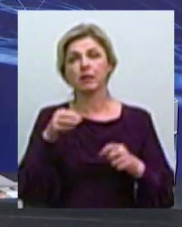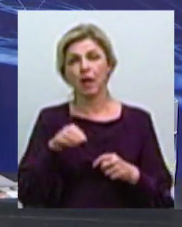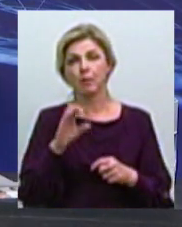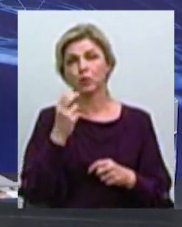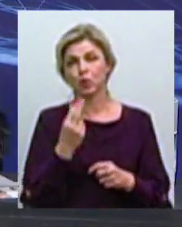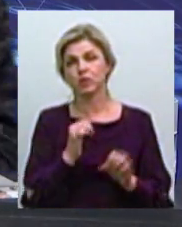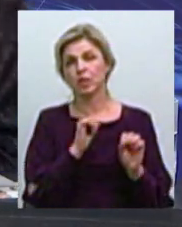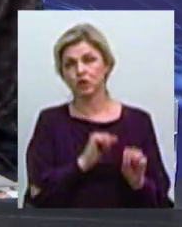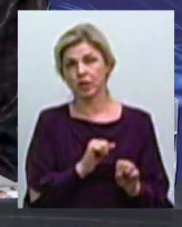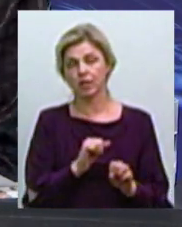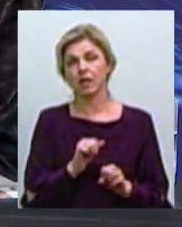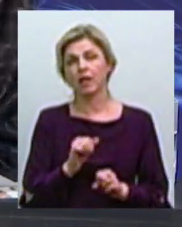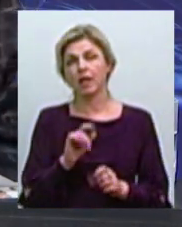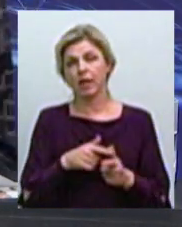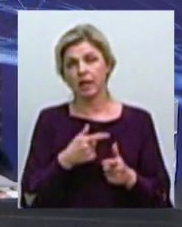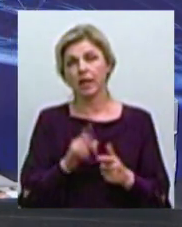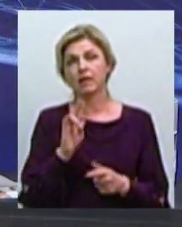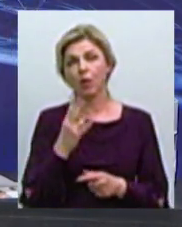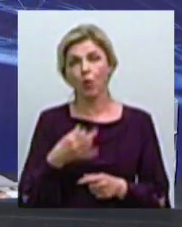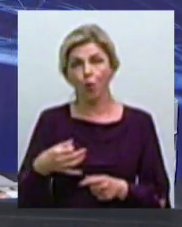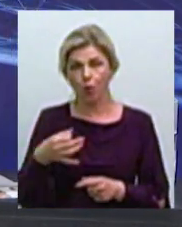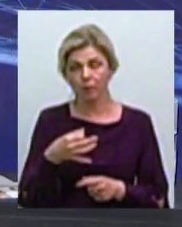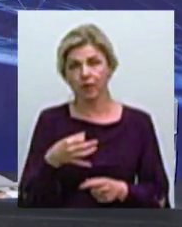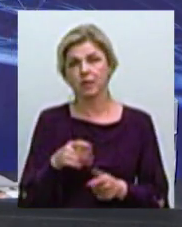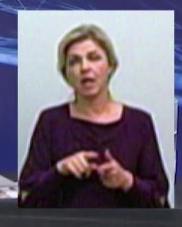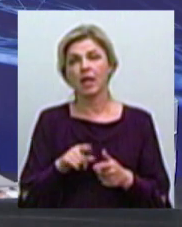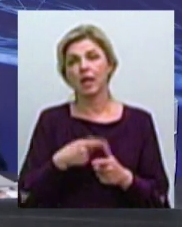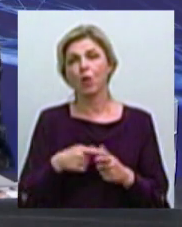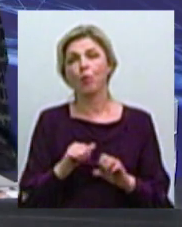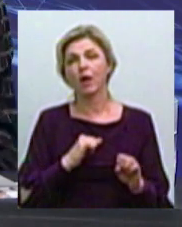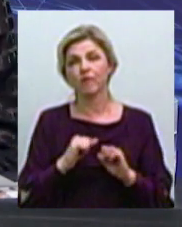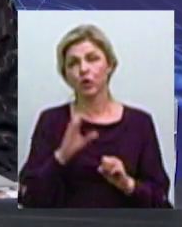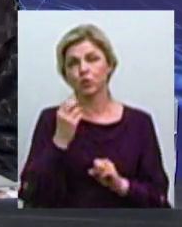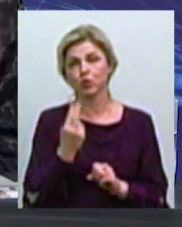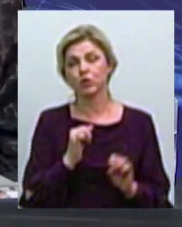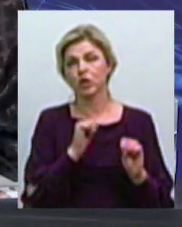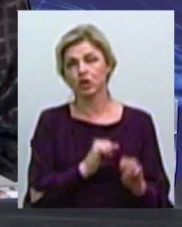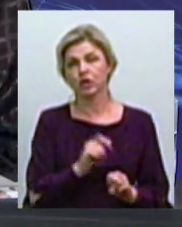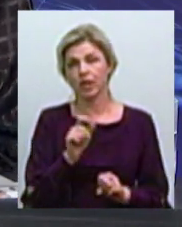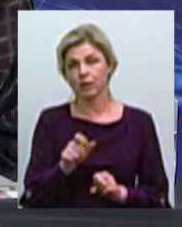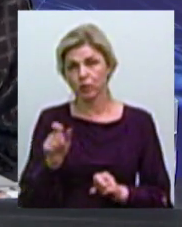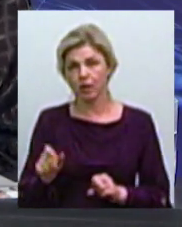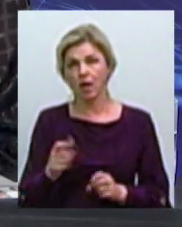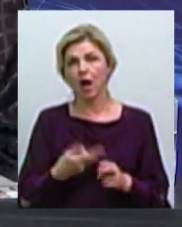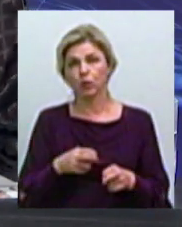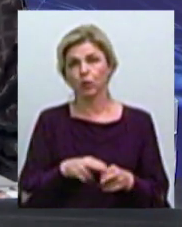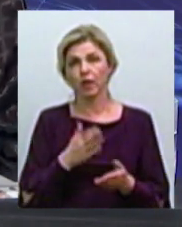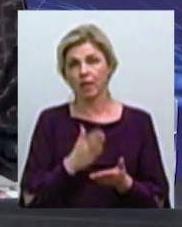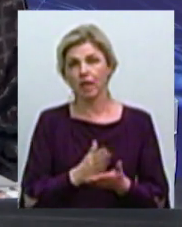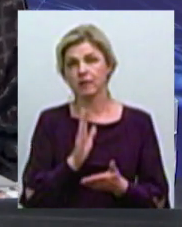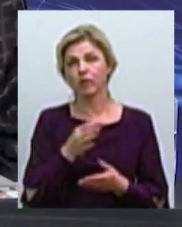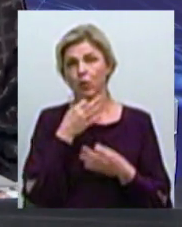защиты населения, это или в Николаевской области департамент, или управление социальной защиты населения, которое есть в